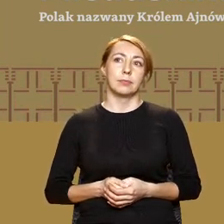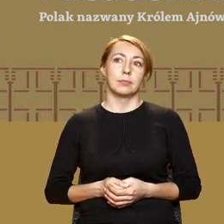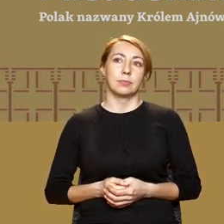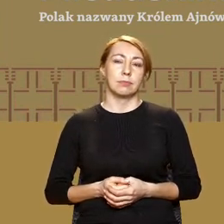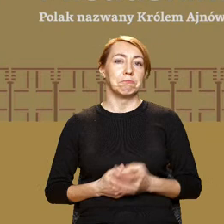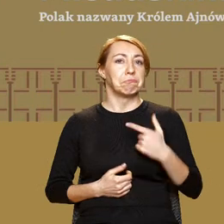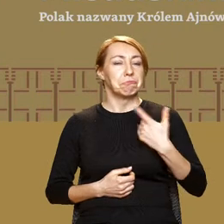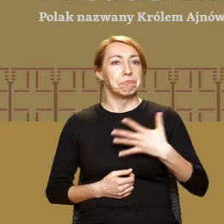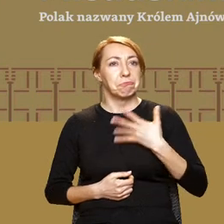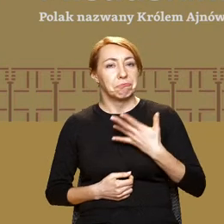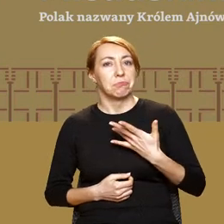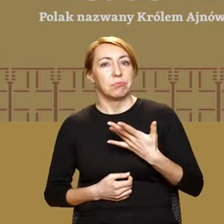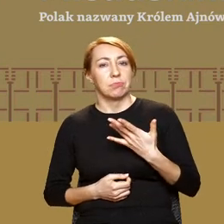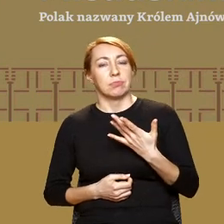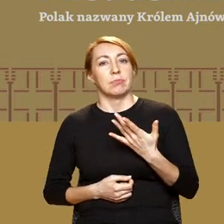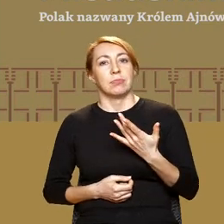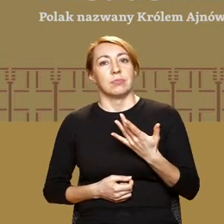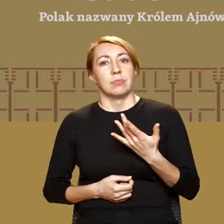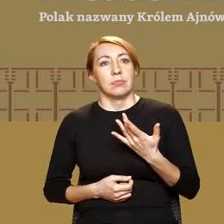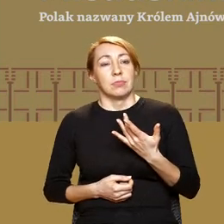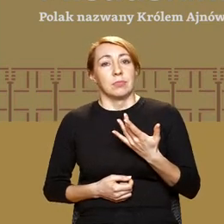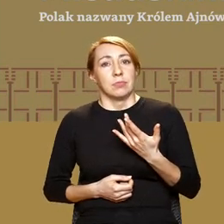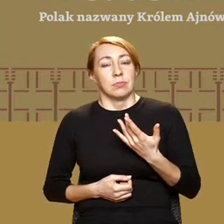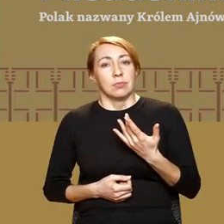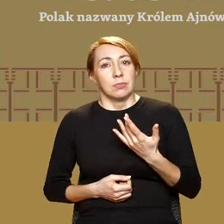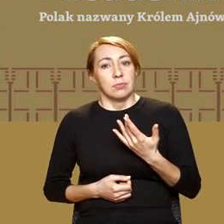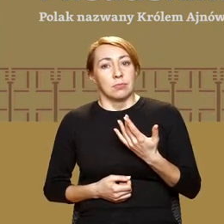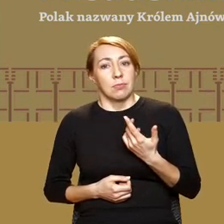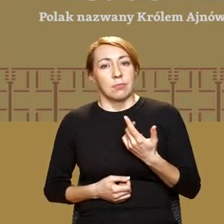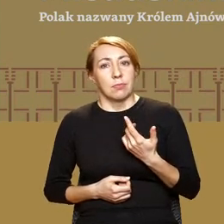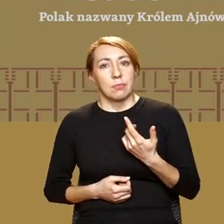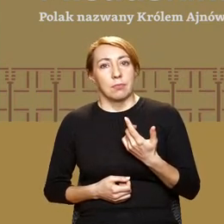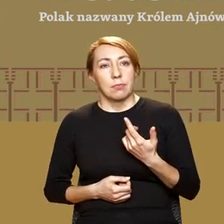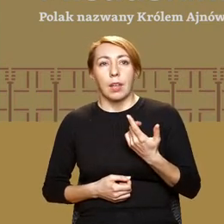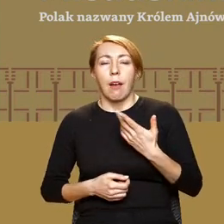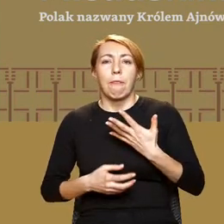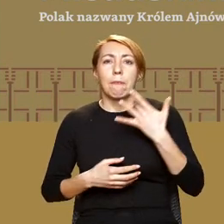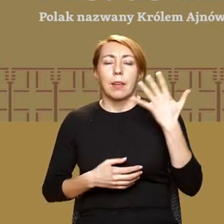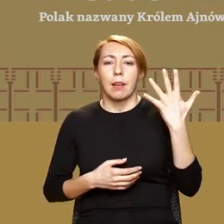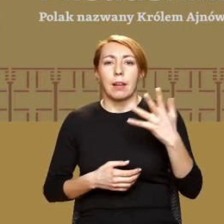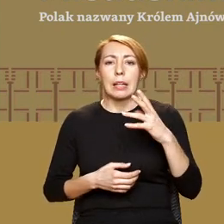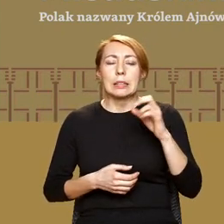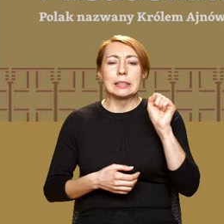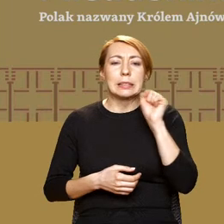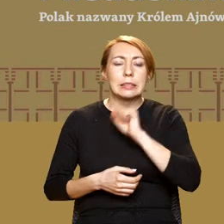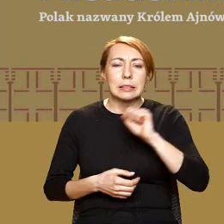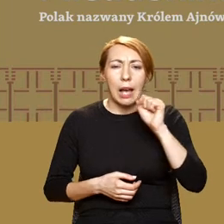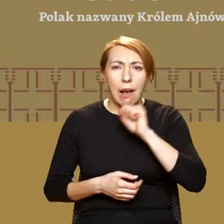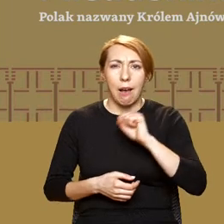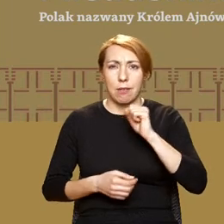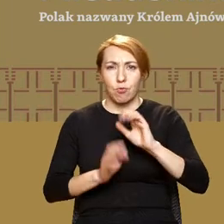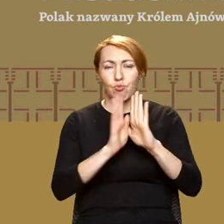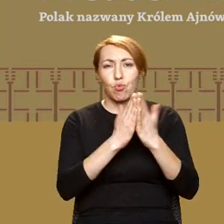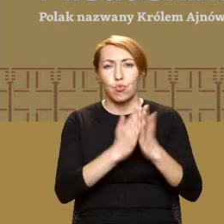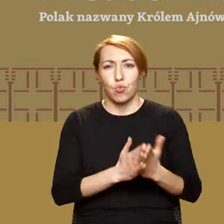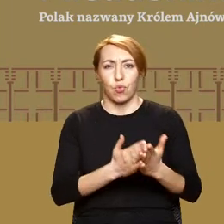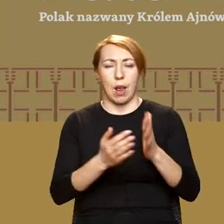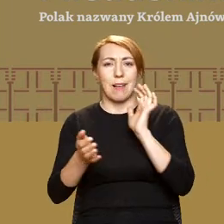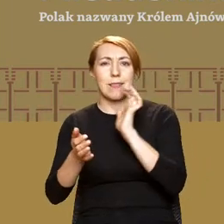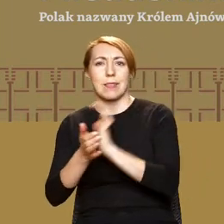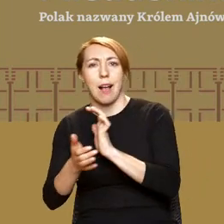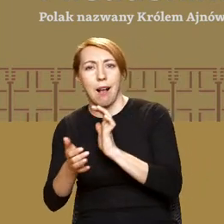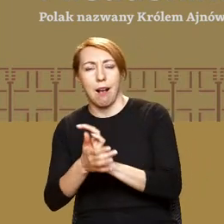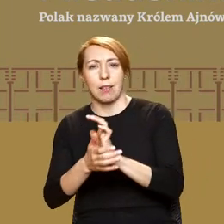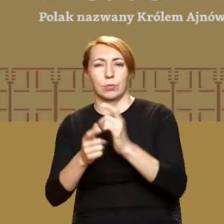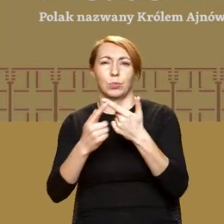Ze zdziwieniem stwierdziłam, jak wiele dzieł starych i gazet, i czasopism, i